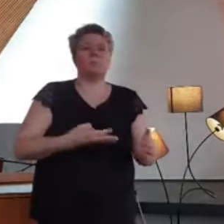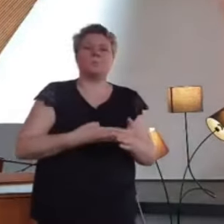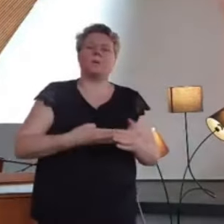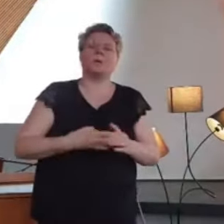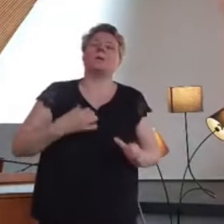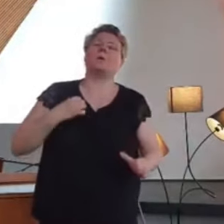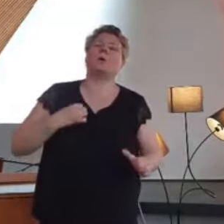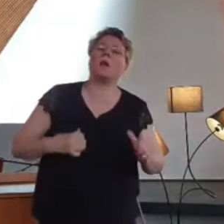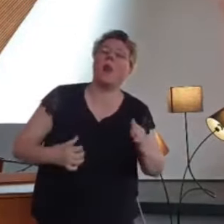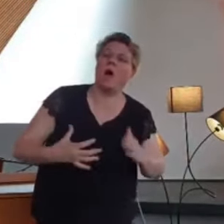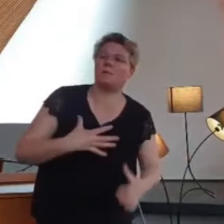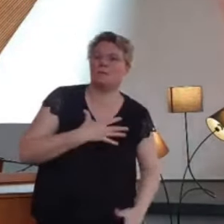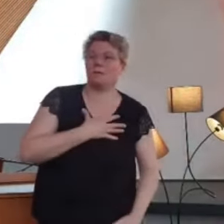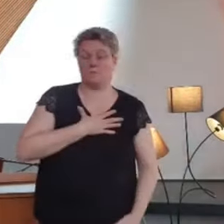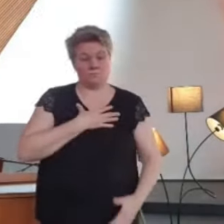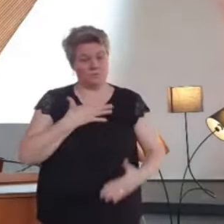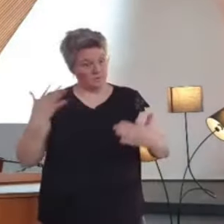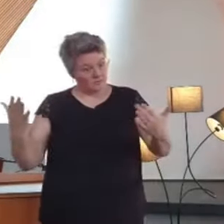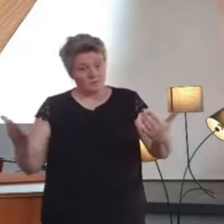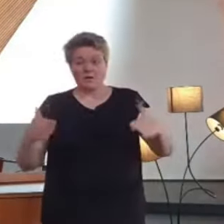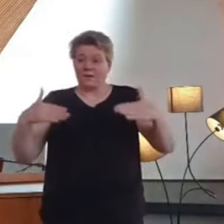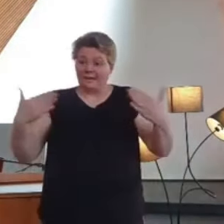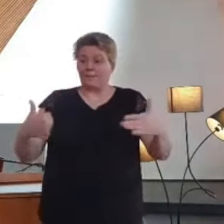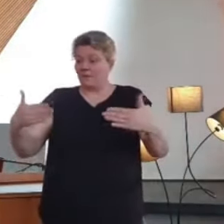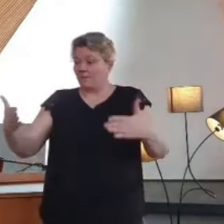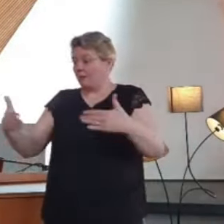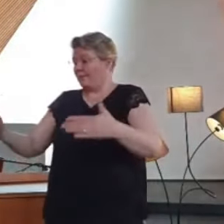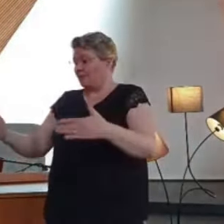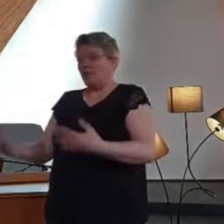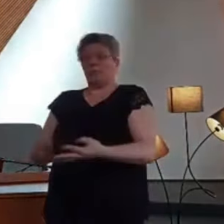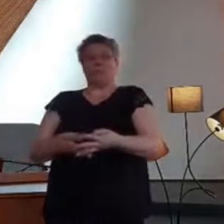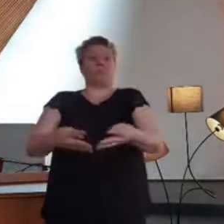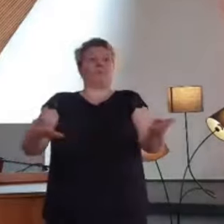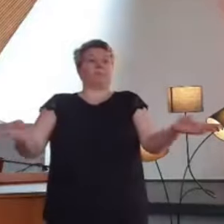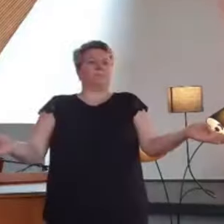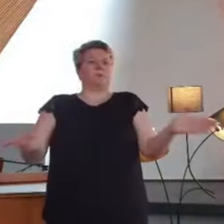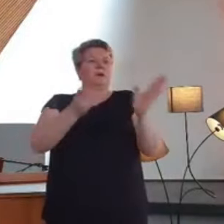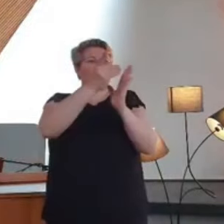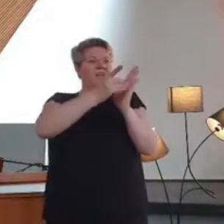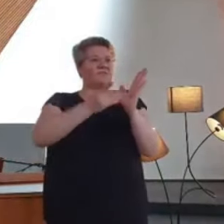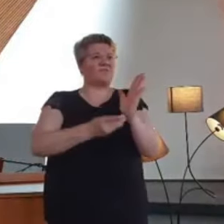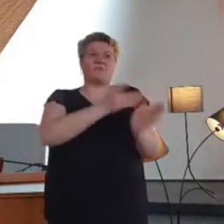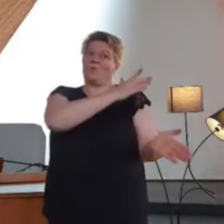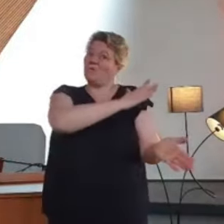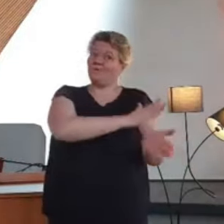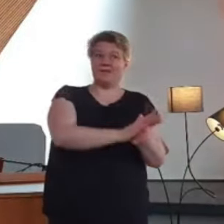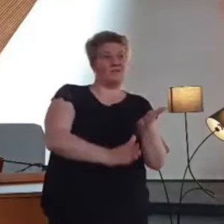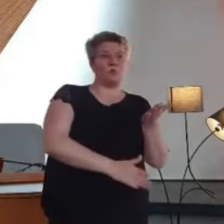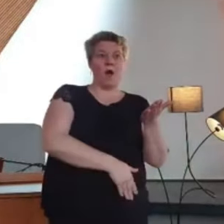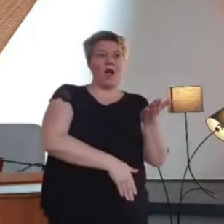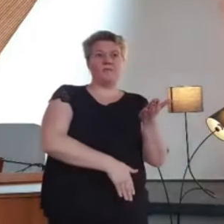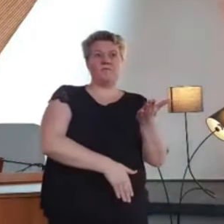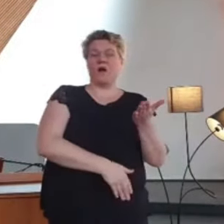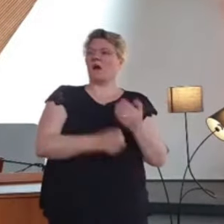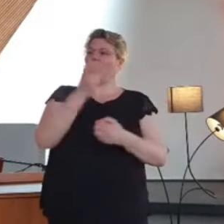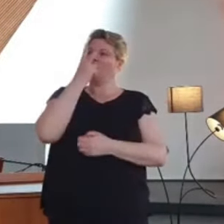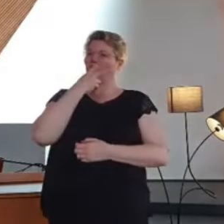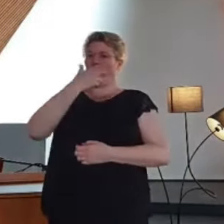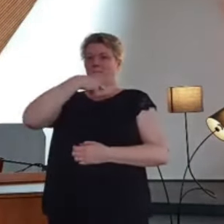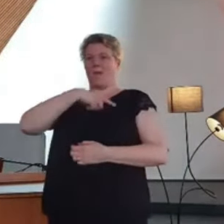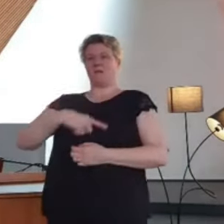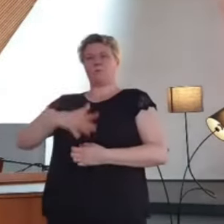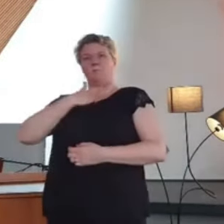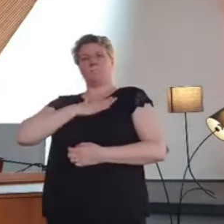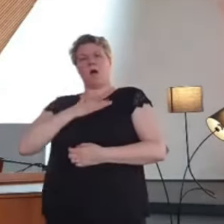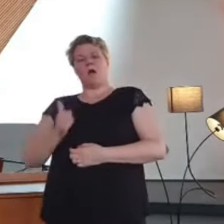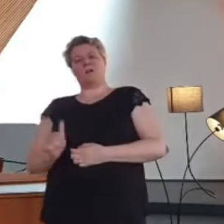leiden. Also eine Bandbreite, sowohl in der Definition als auch in der quasi Einschätzung, was